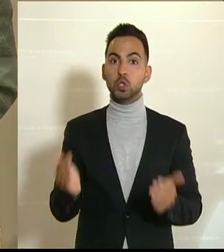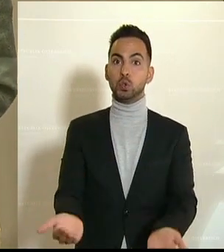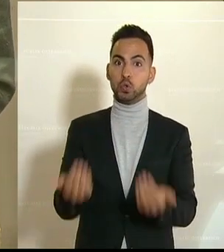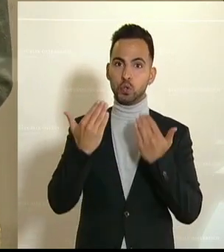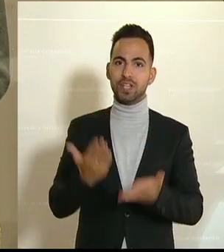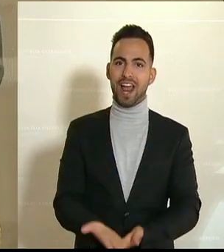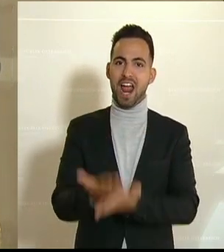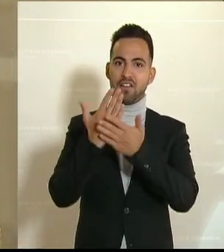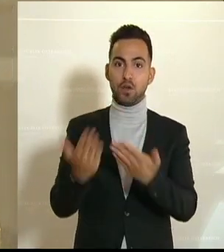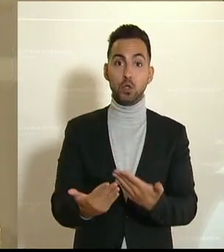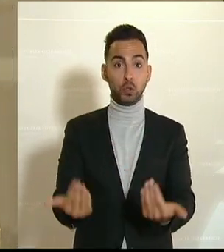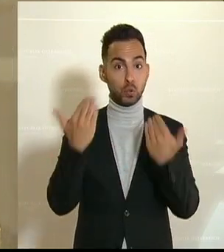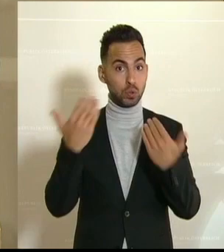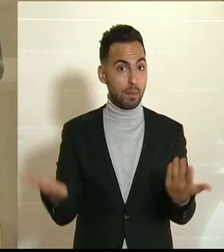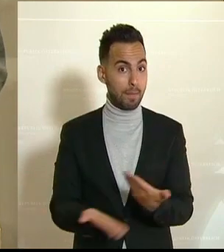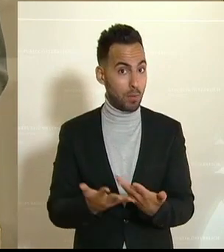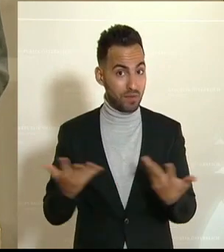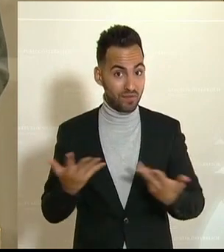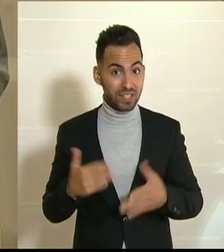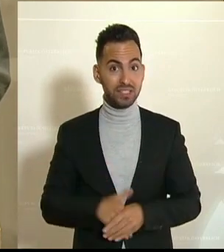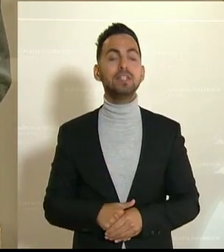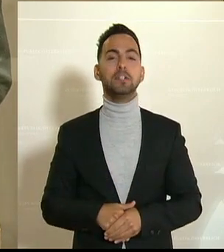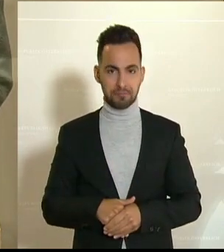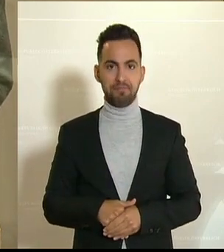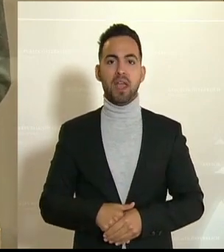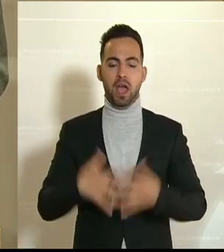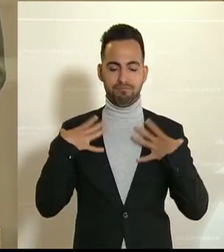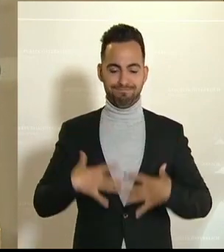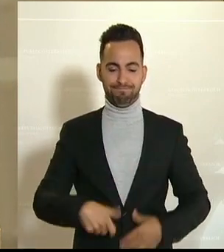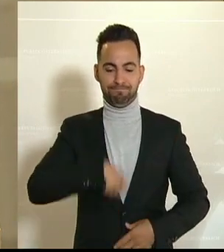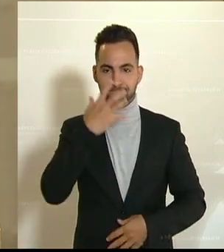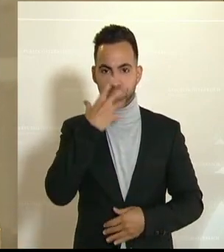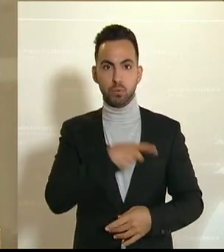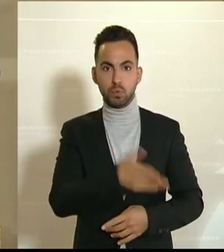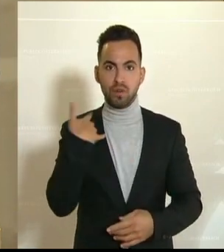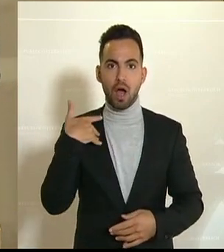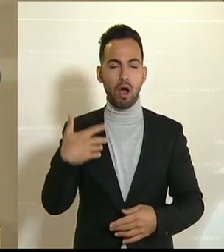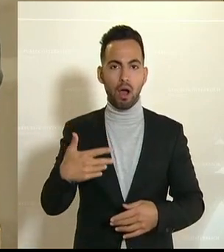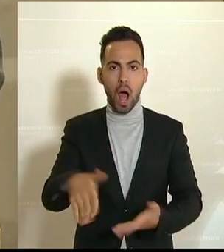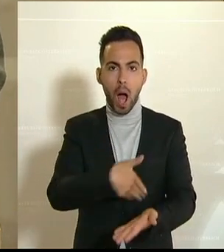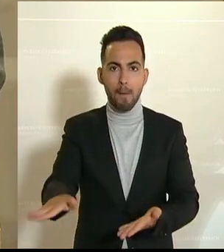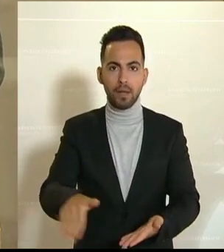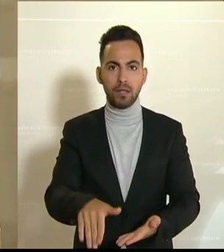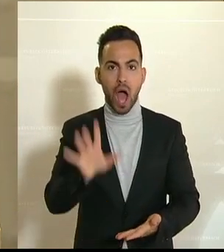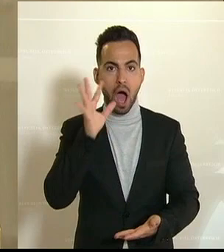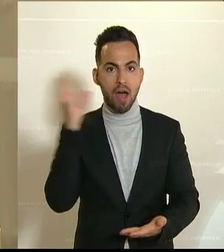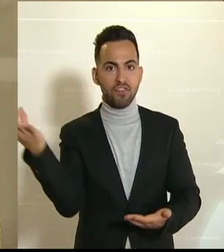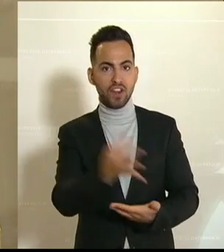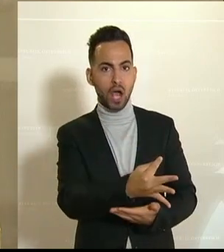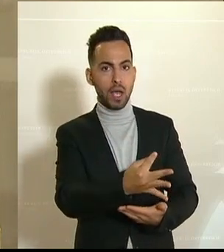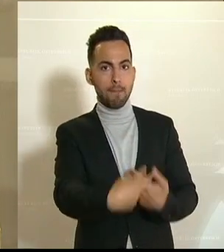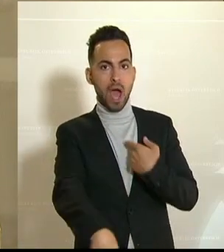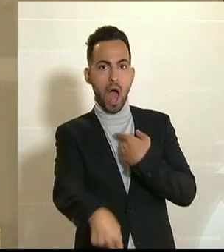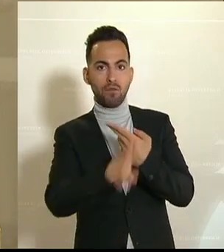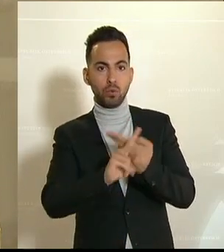zum Beispiel bei der Schutzausrüstung, die Sie abgelehnt haben. Das haben Sie in Ihrer Anfragebeantwortung vergessen dazu zu